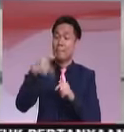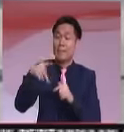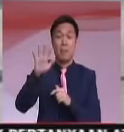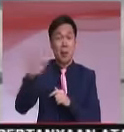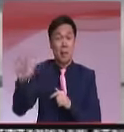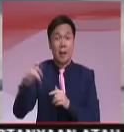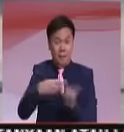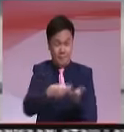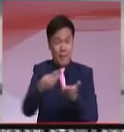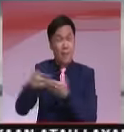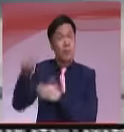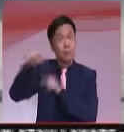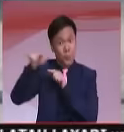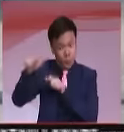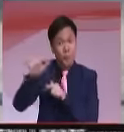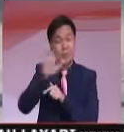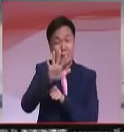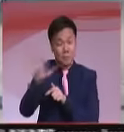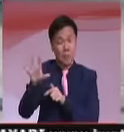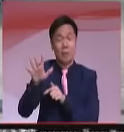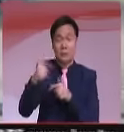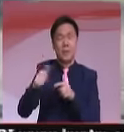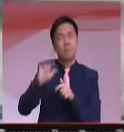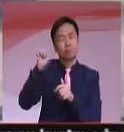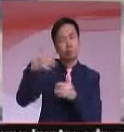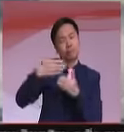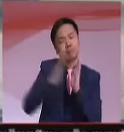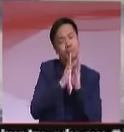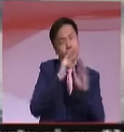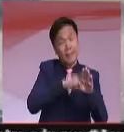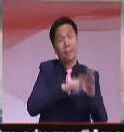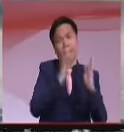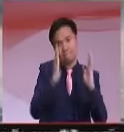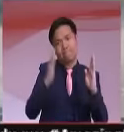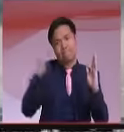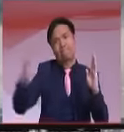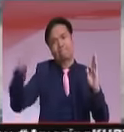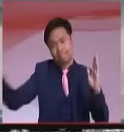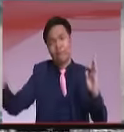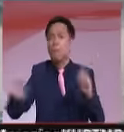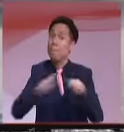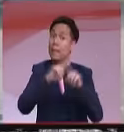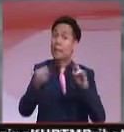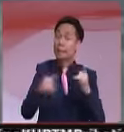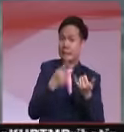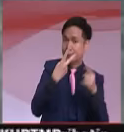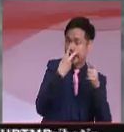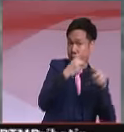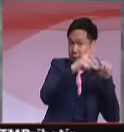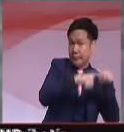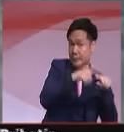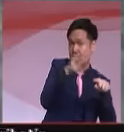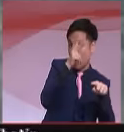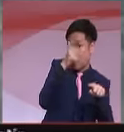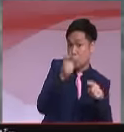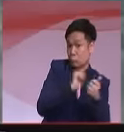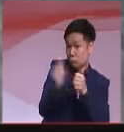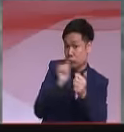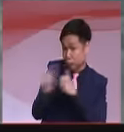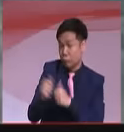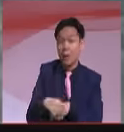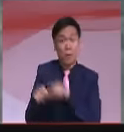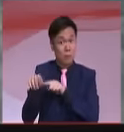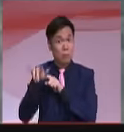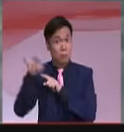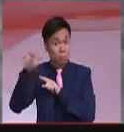memperoleh 36 pesawat berkenaan cara berpuasa namun ia bergantung dan dulu Sam kerajaan pesawat itu akan